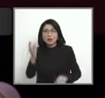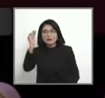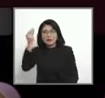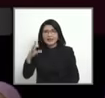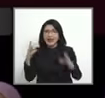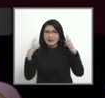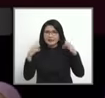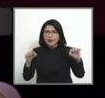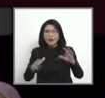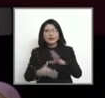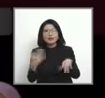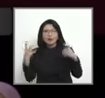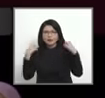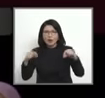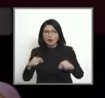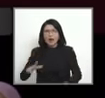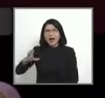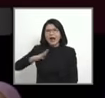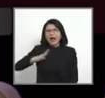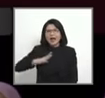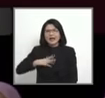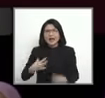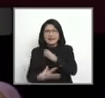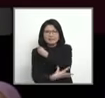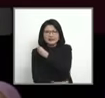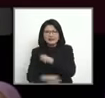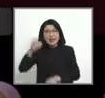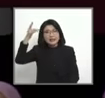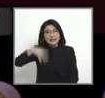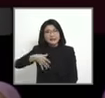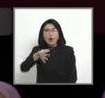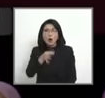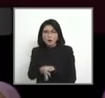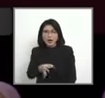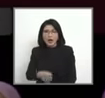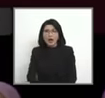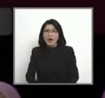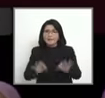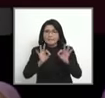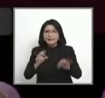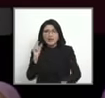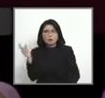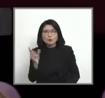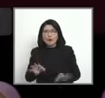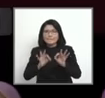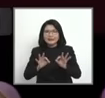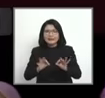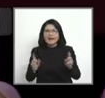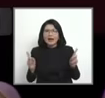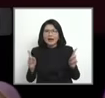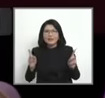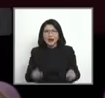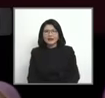dibiarkan dalam ketimpangan jadi harus ada yang namanya kesetaraan karena negara ini dimerdekakan untuk